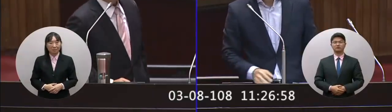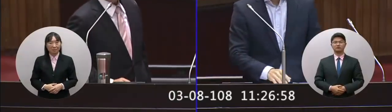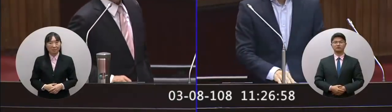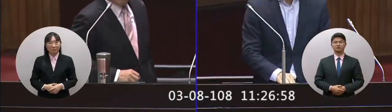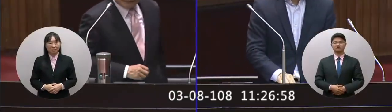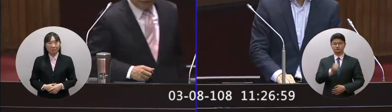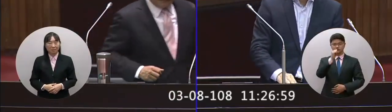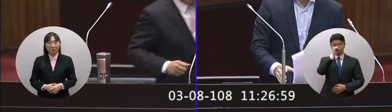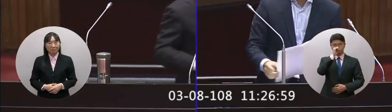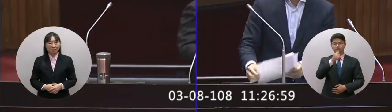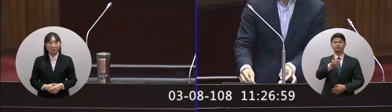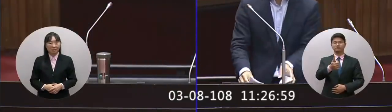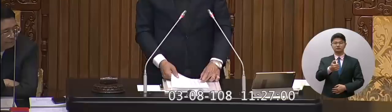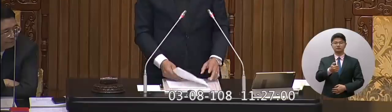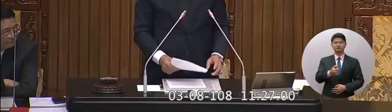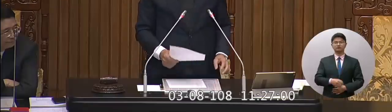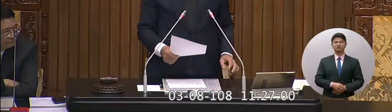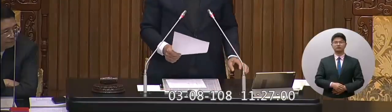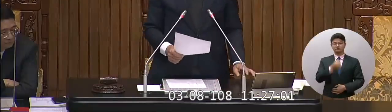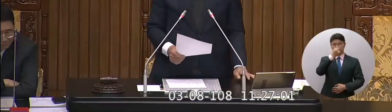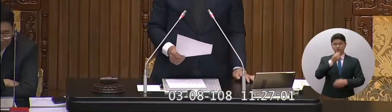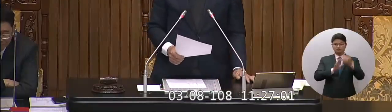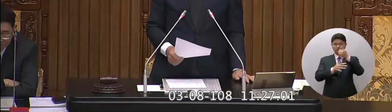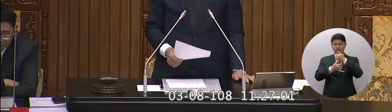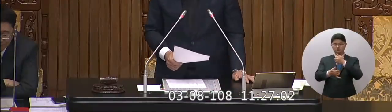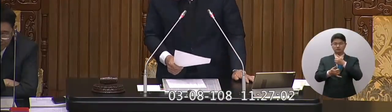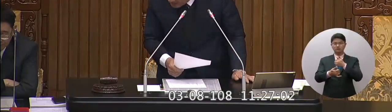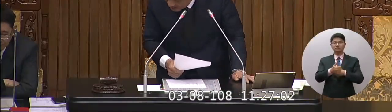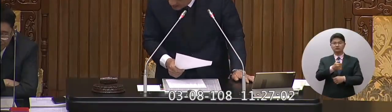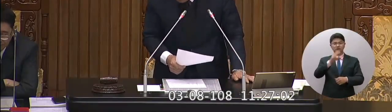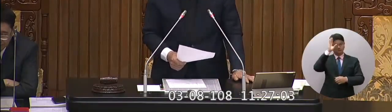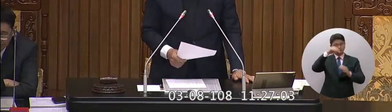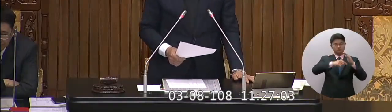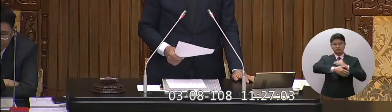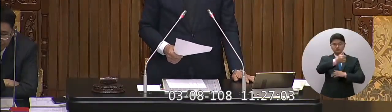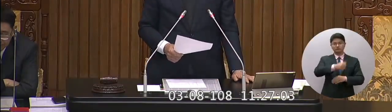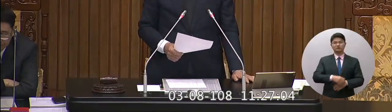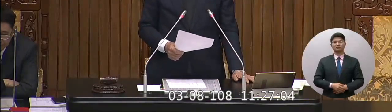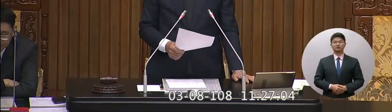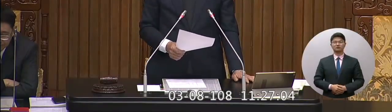好，谢谢蒋委员，谢谢苏院长。